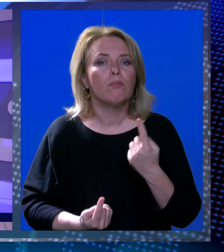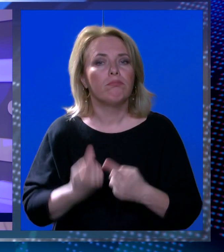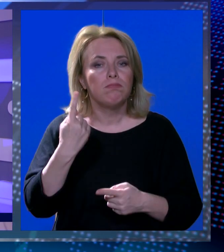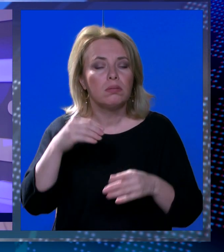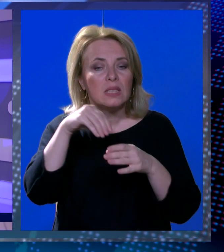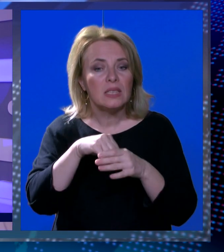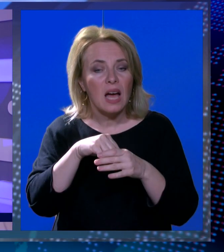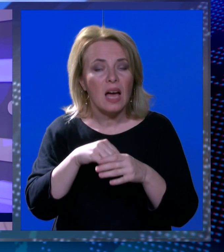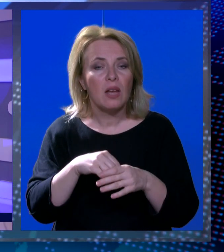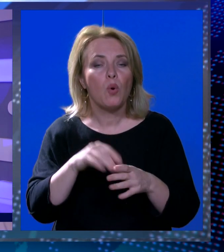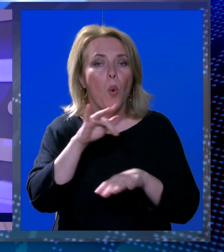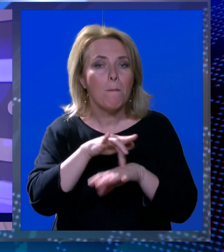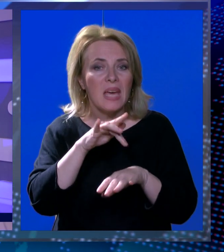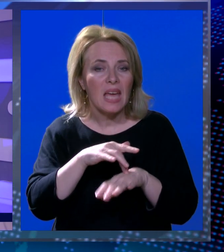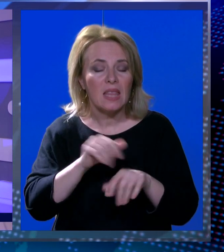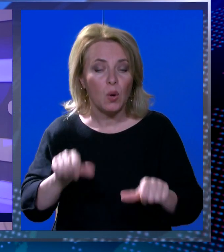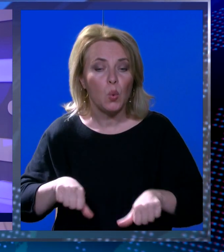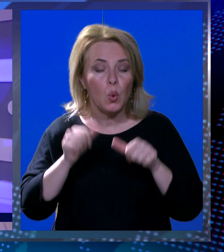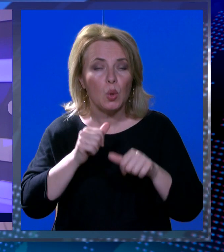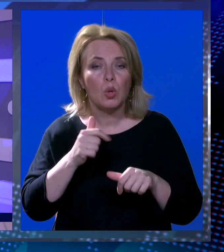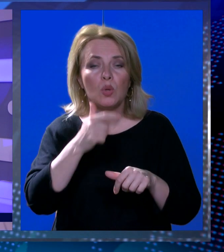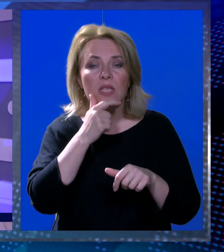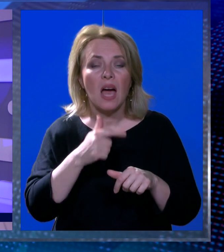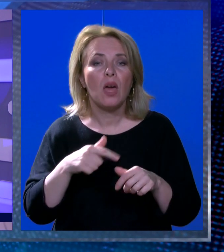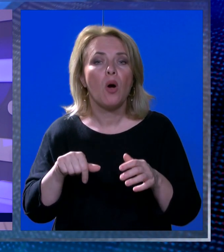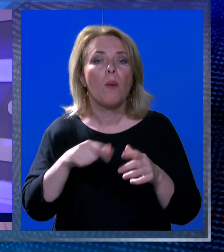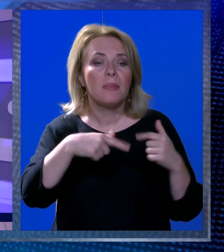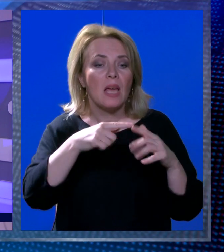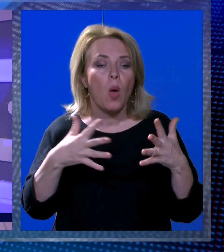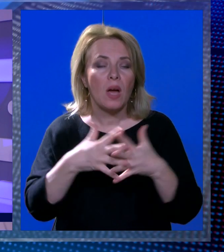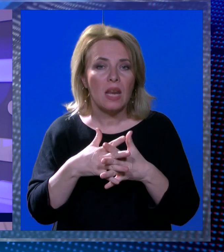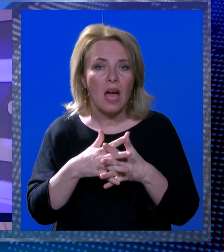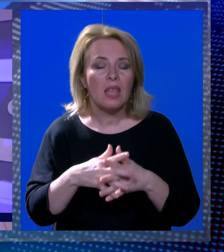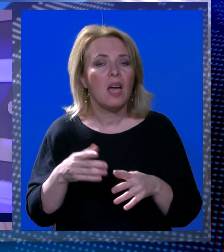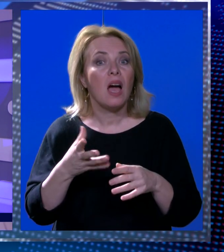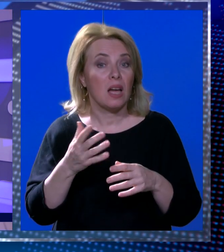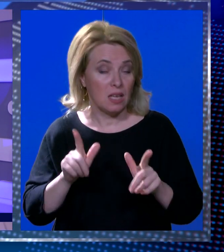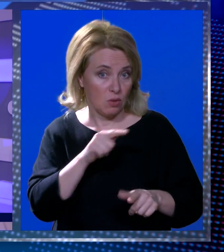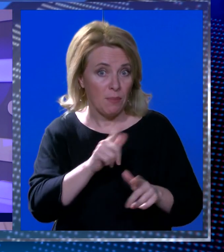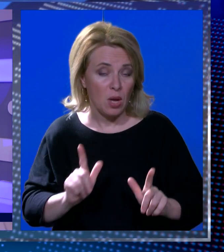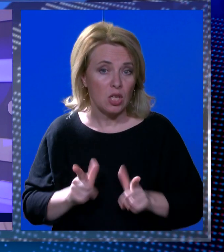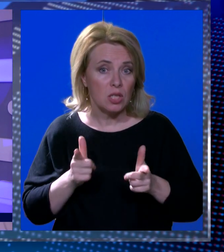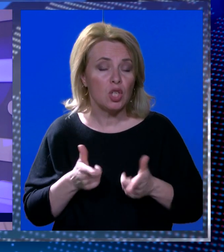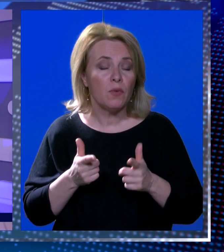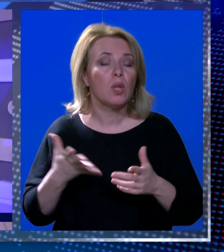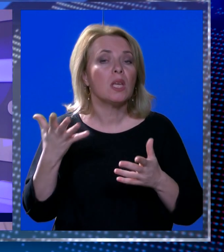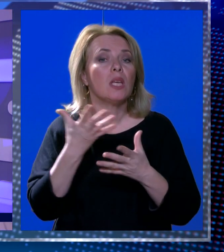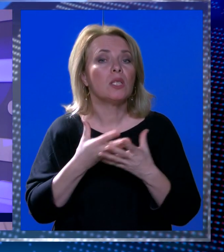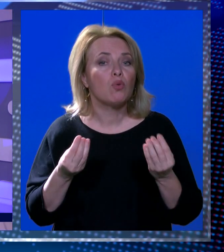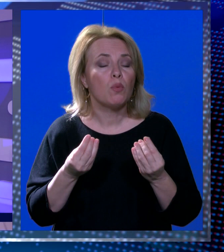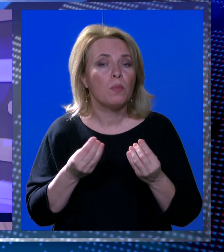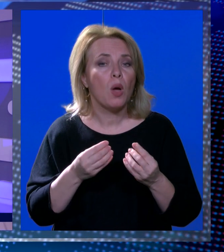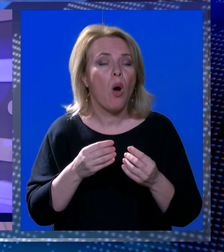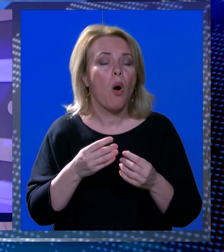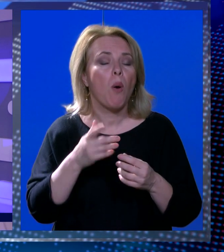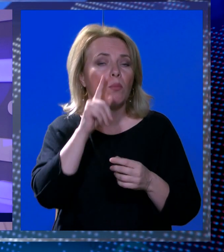stanu u povijesnoj jezgri grada u petak u jutarnjim satima, pri čemu je smrtno stradao 66-godišnji muškarac. Utvrđeno